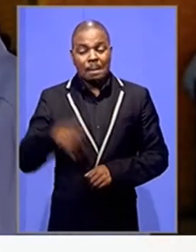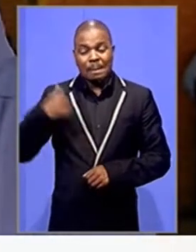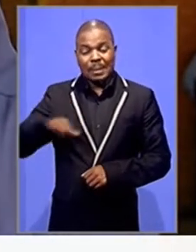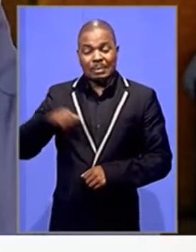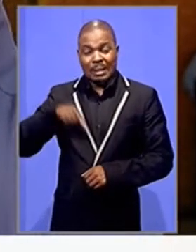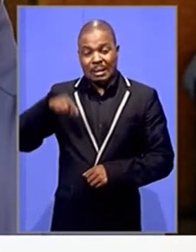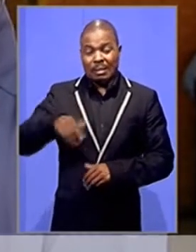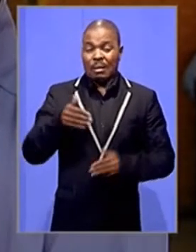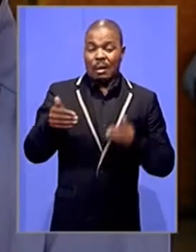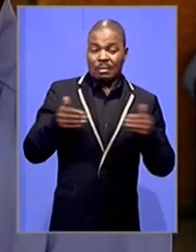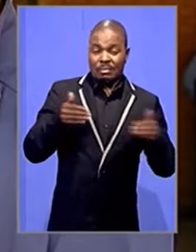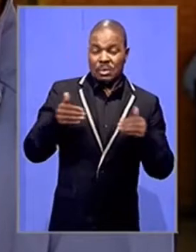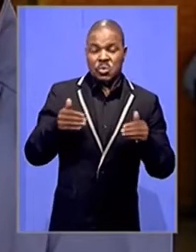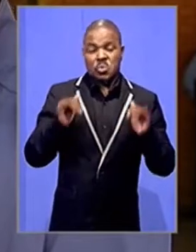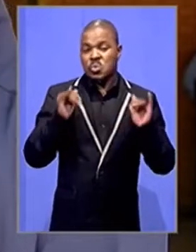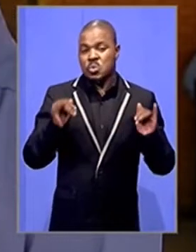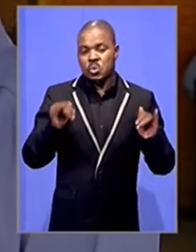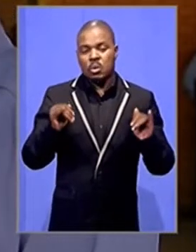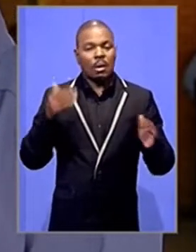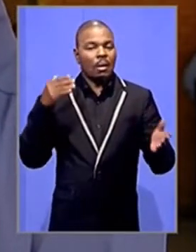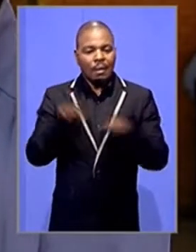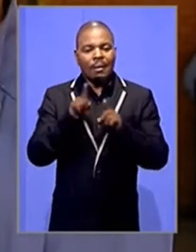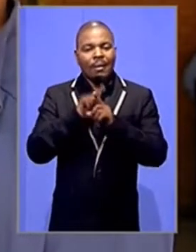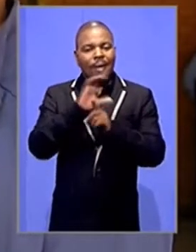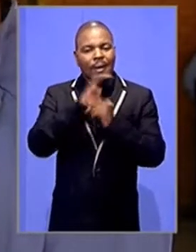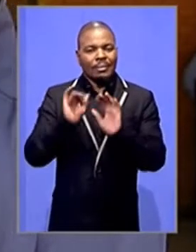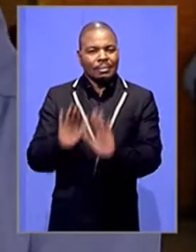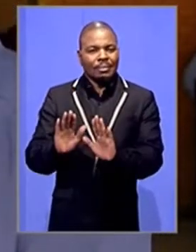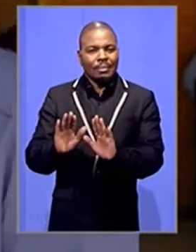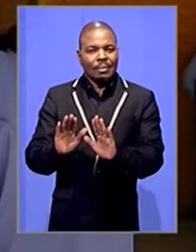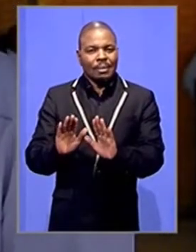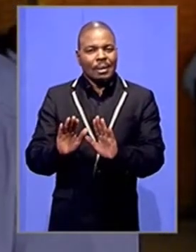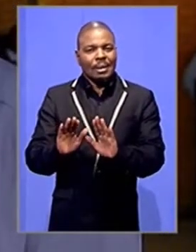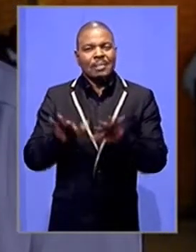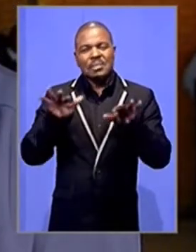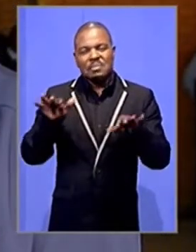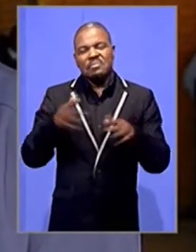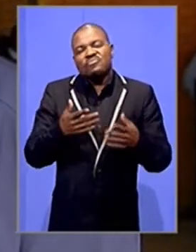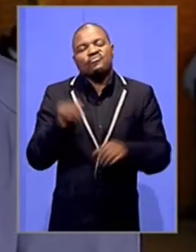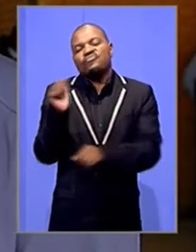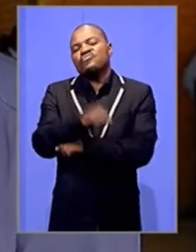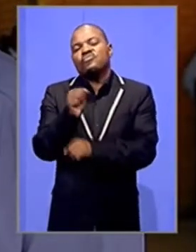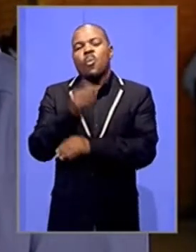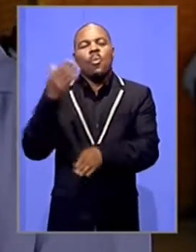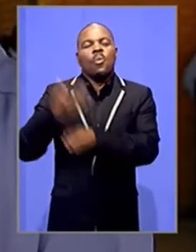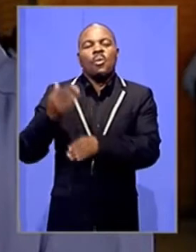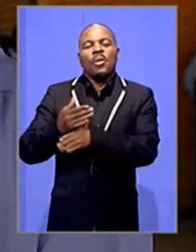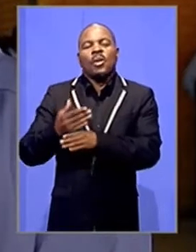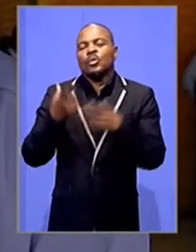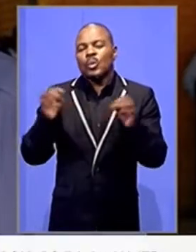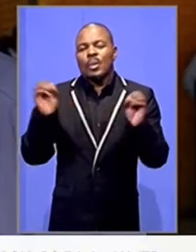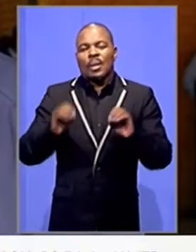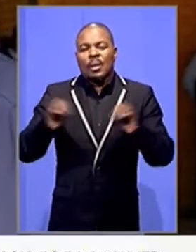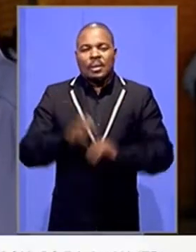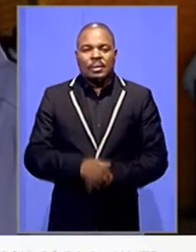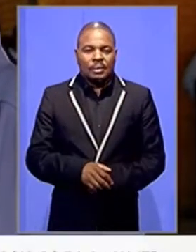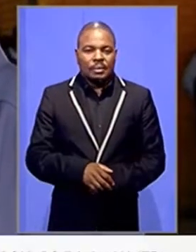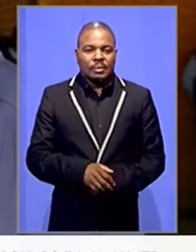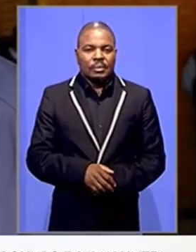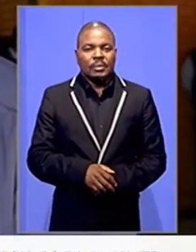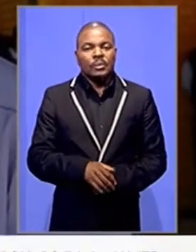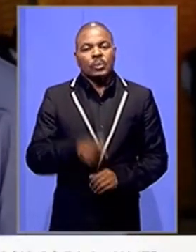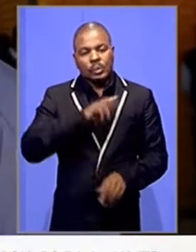masepala. Setso se ne se le teng fa ke gore ke mo mmapereko go itirelwa fela. Yaanong ke sona se re tshwantseng